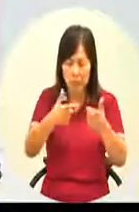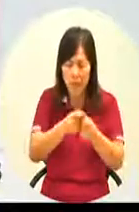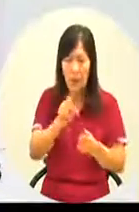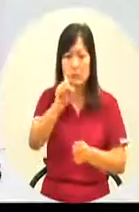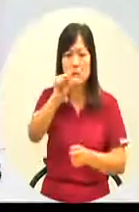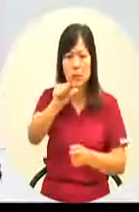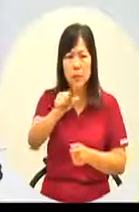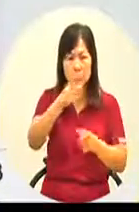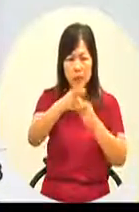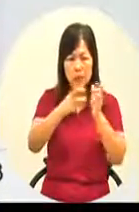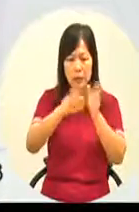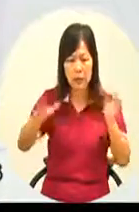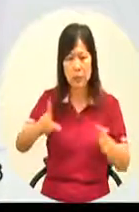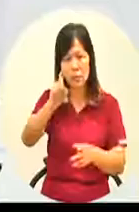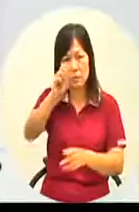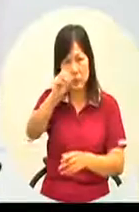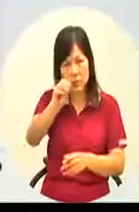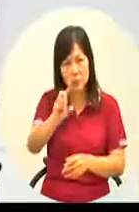仅你15万